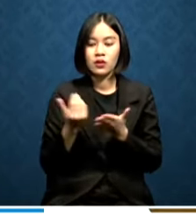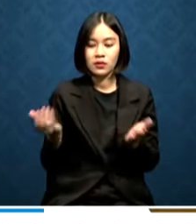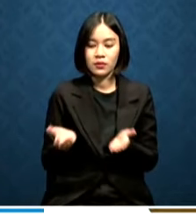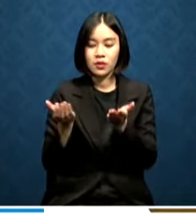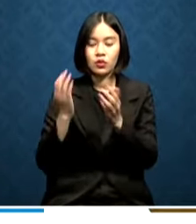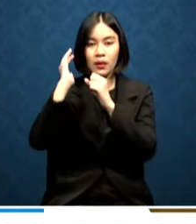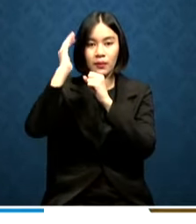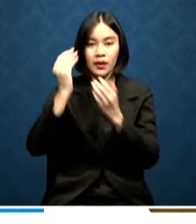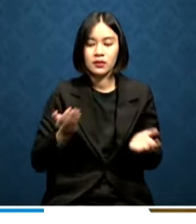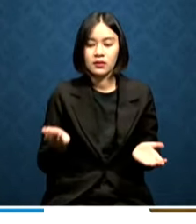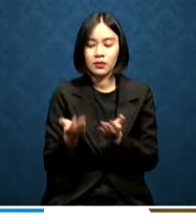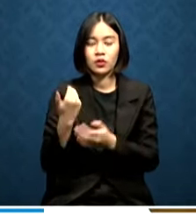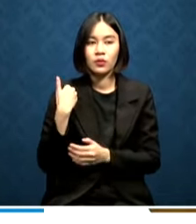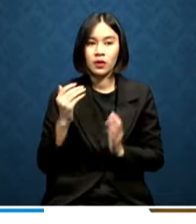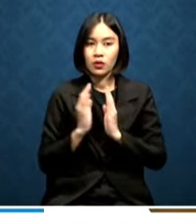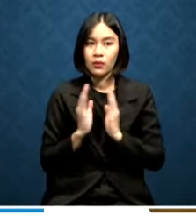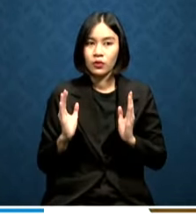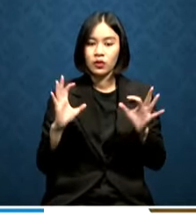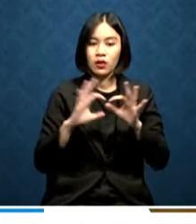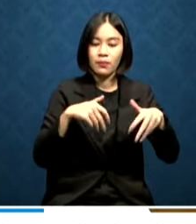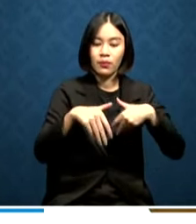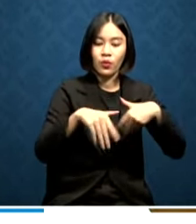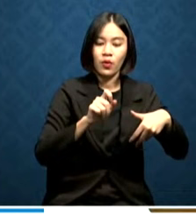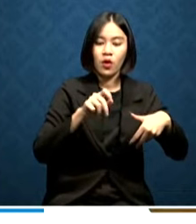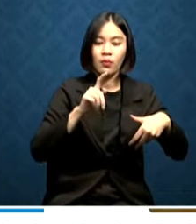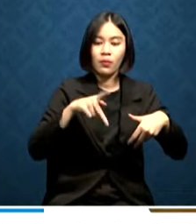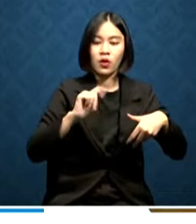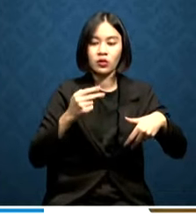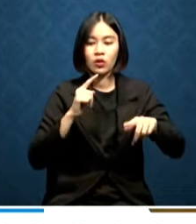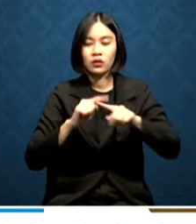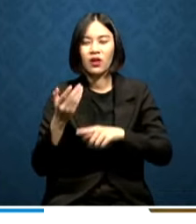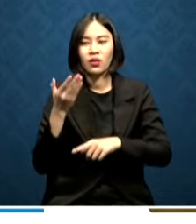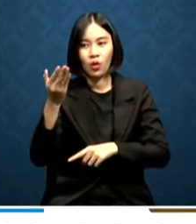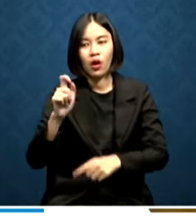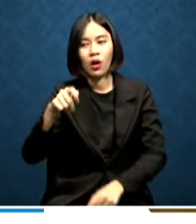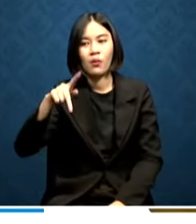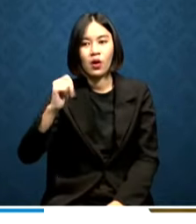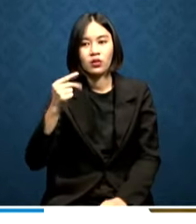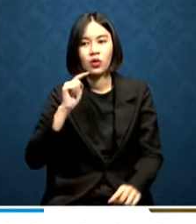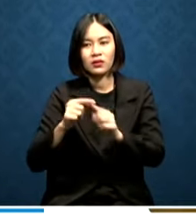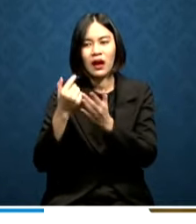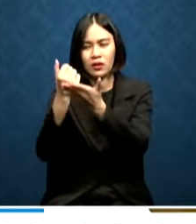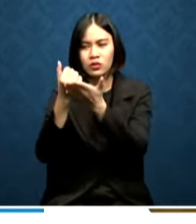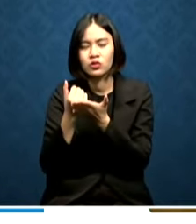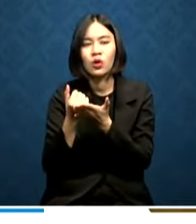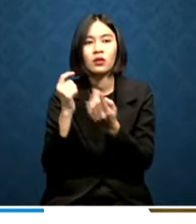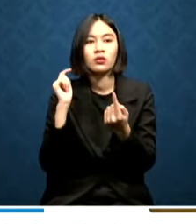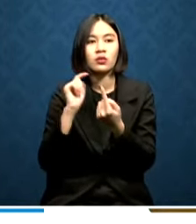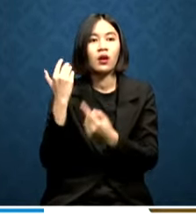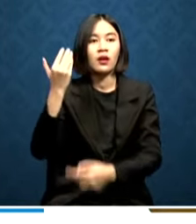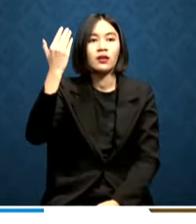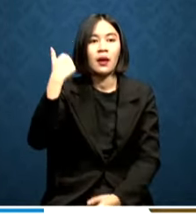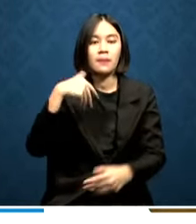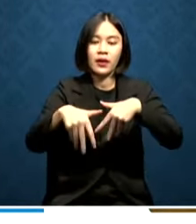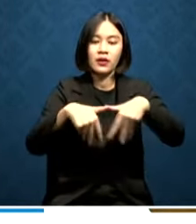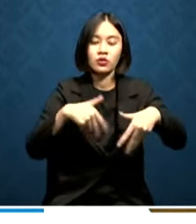ครับแล้วก็เรื่องท้องถิ่นเนี่ยก็คราวนี้เราต้องไปพึ่งใบบุญท้องถิ่นที่เราเล็งไปลงตรงท้องถิ่นคราวนั้นประชาช